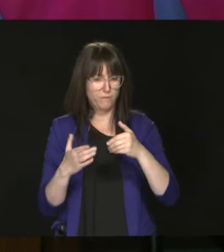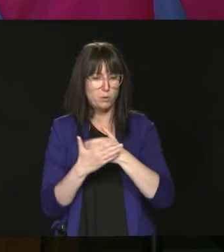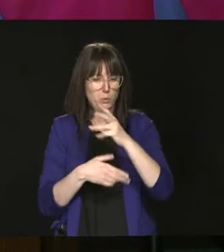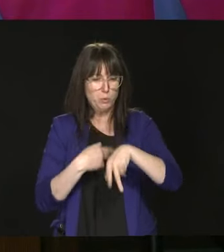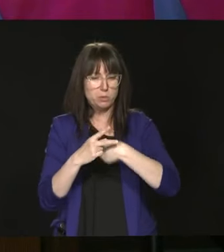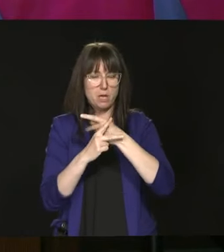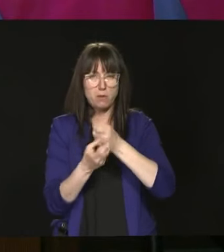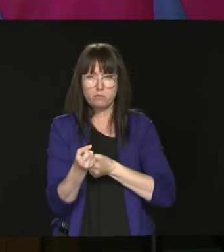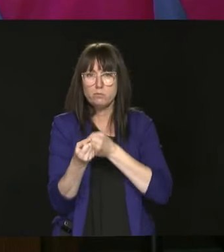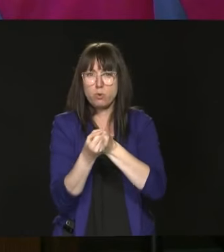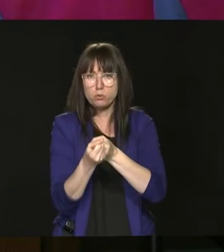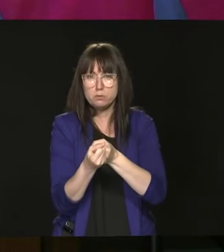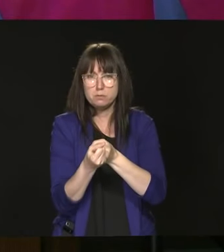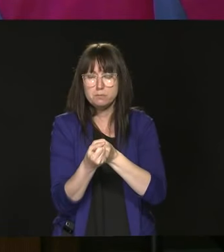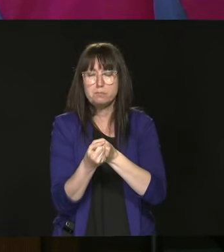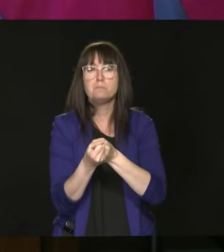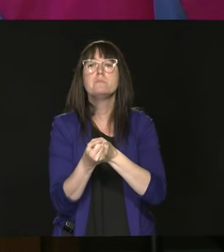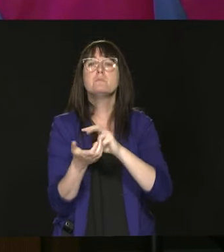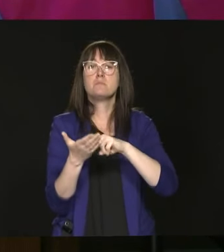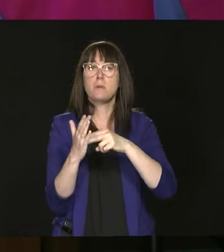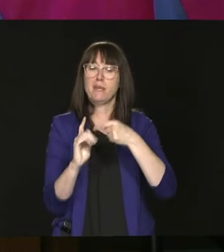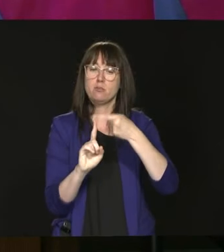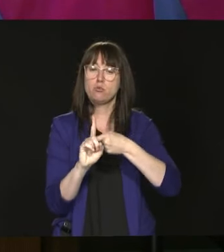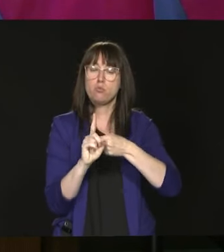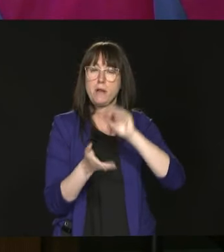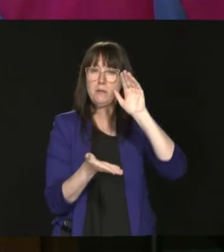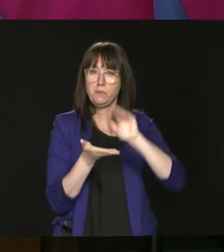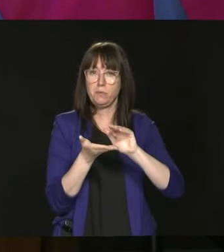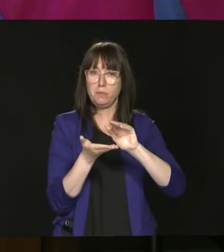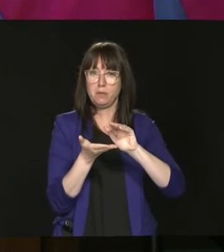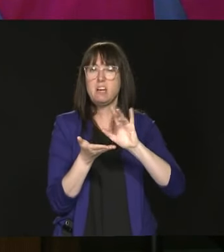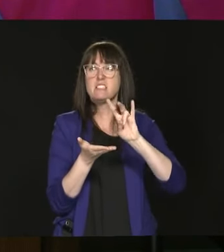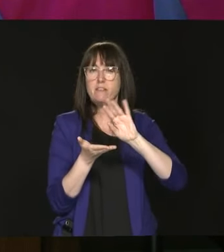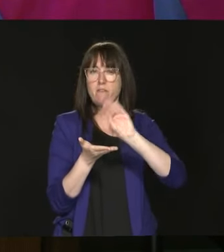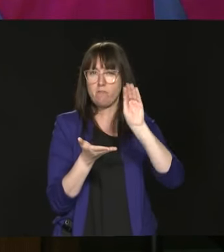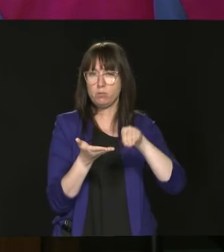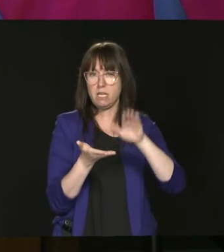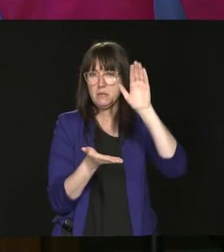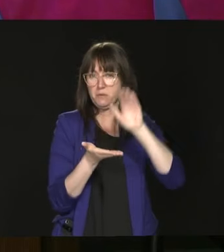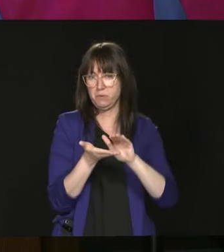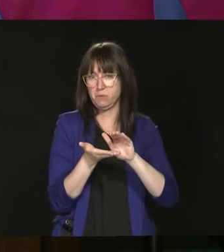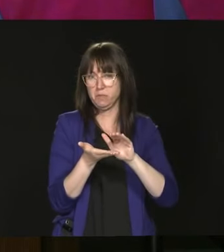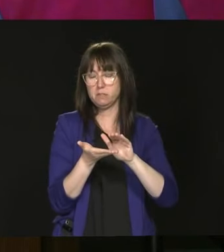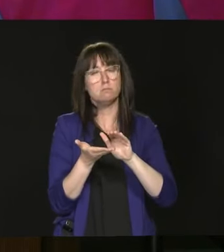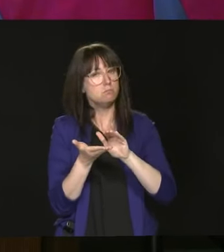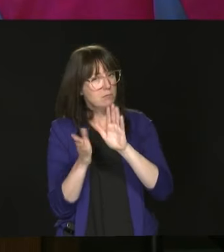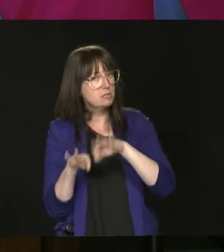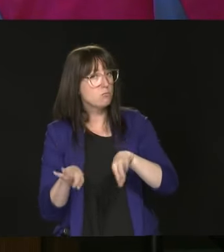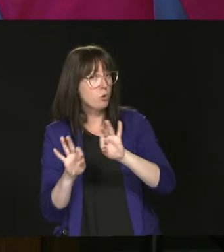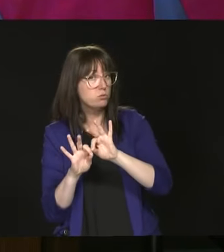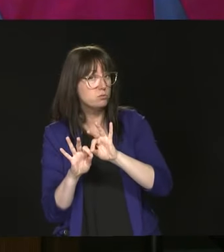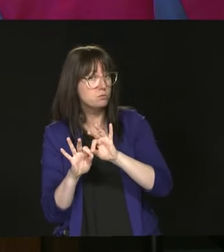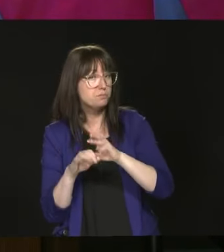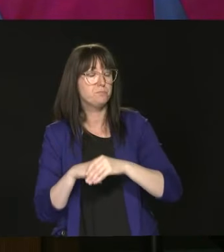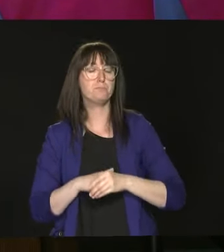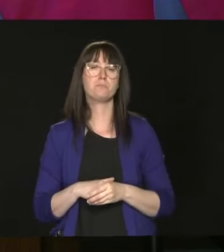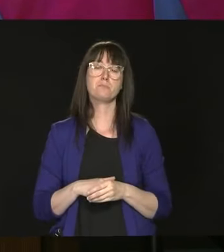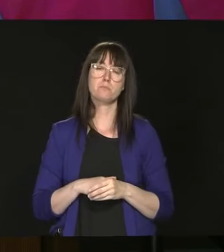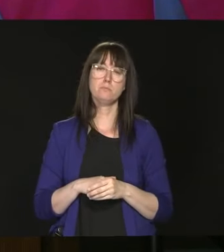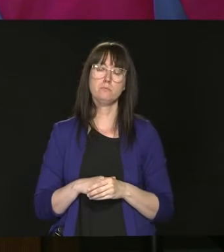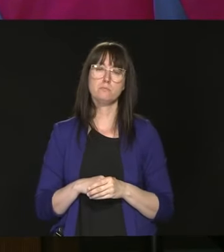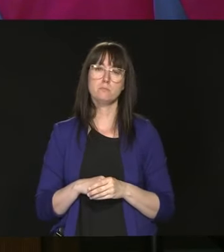de 75%. Ça, c'est très important. Ils vont travailler avec leurs propriétaires et de cette